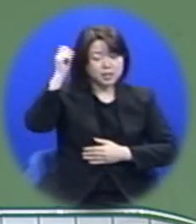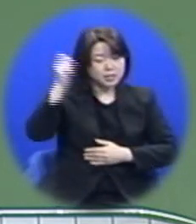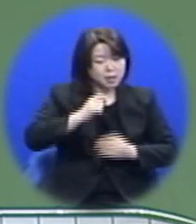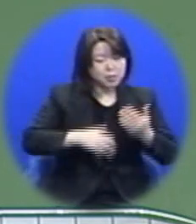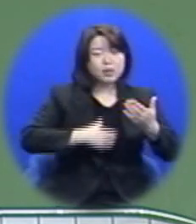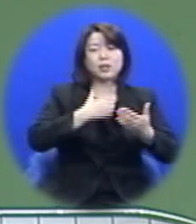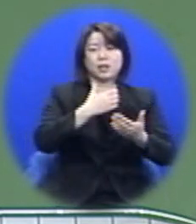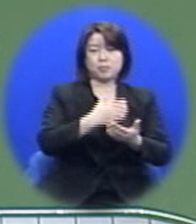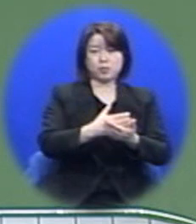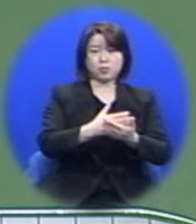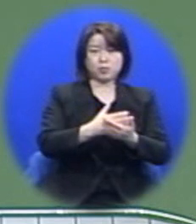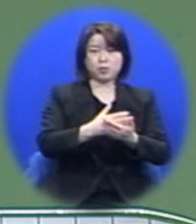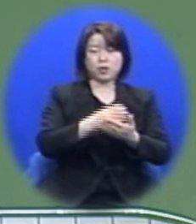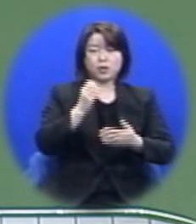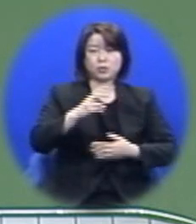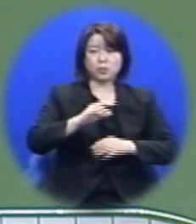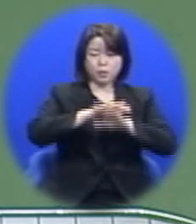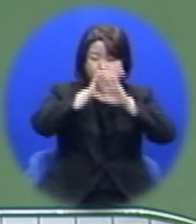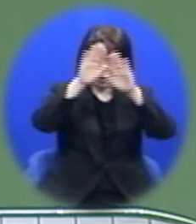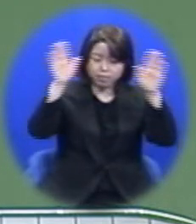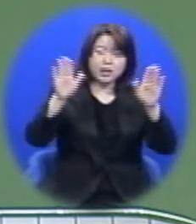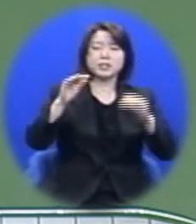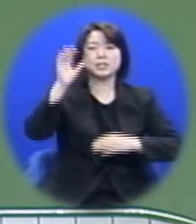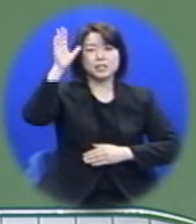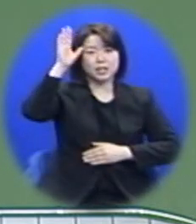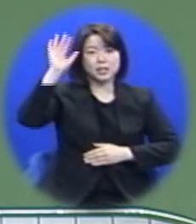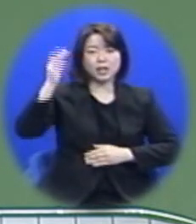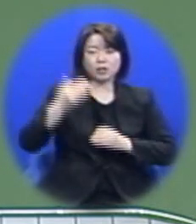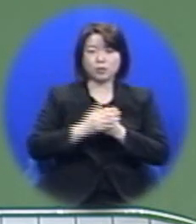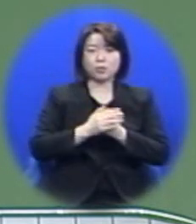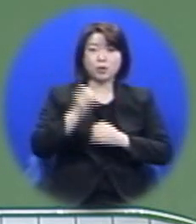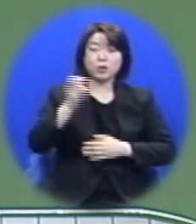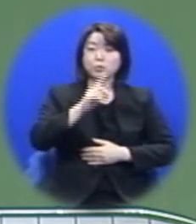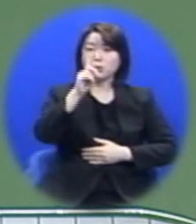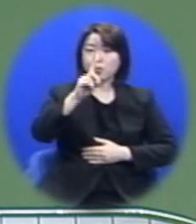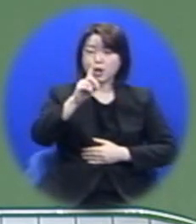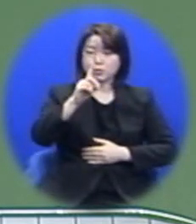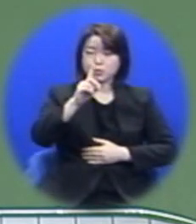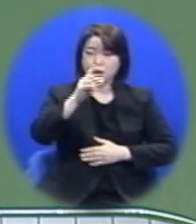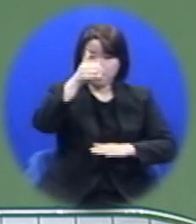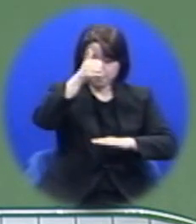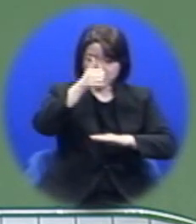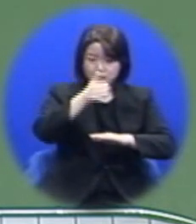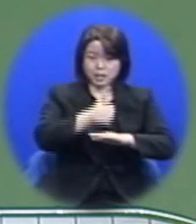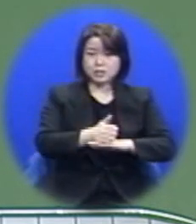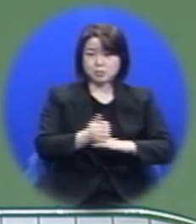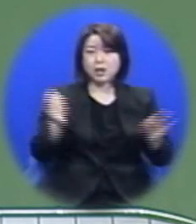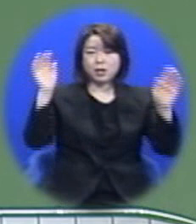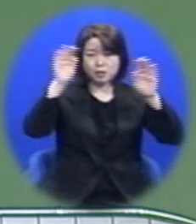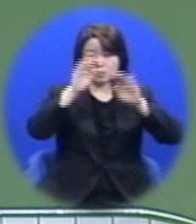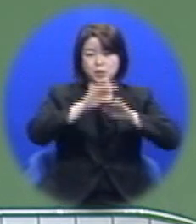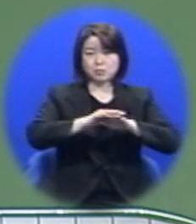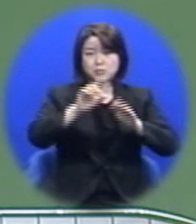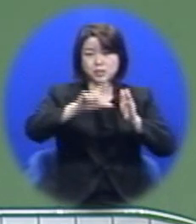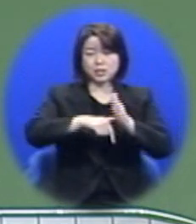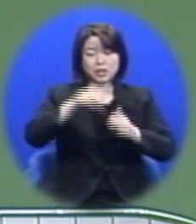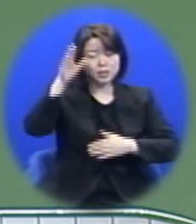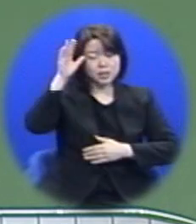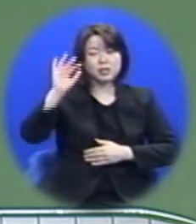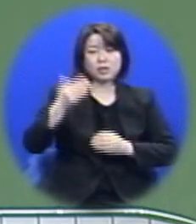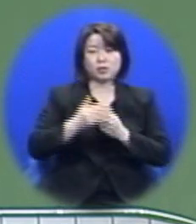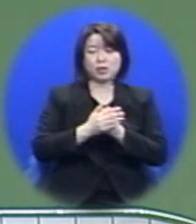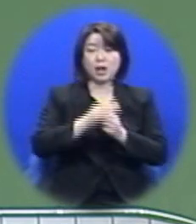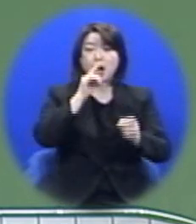감동이고 한 낮이 기대되고 또 하루를 마무리하며 보내는 밤시간이 기대된다.